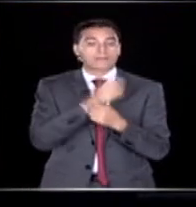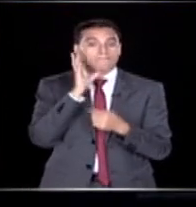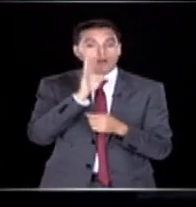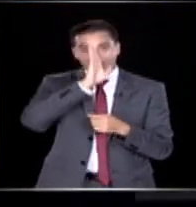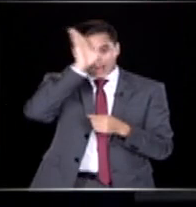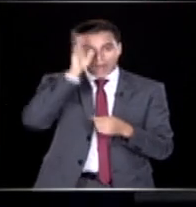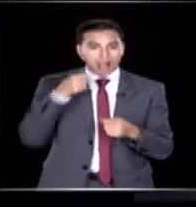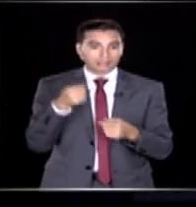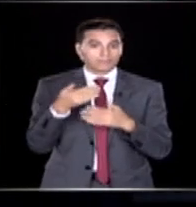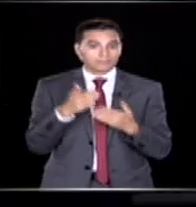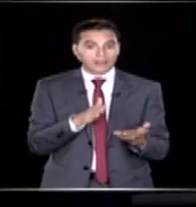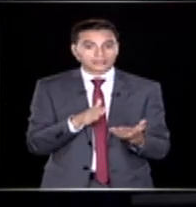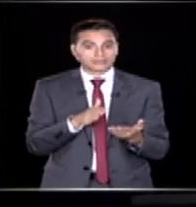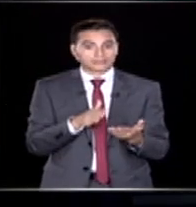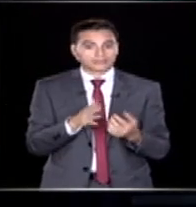العراق.